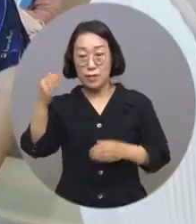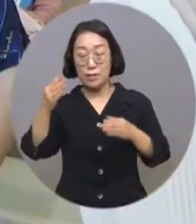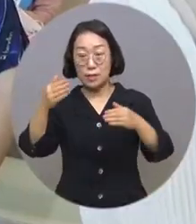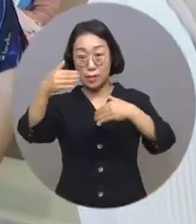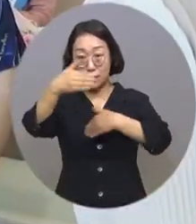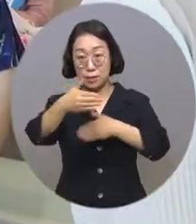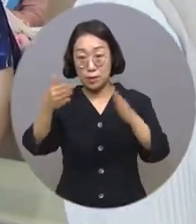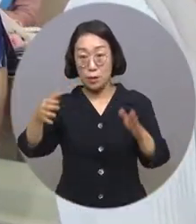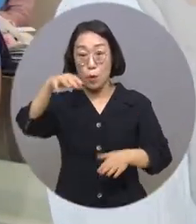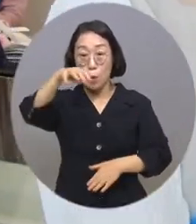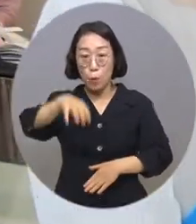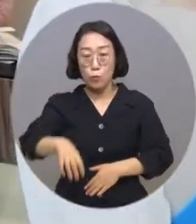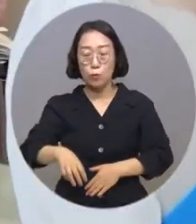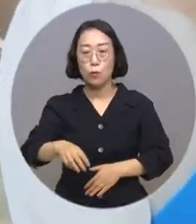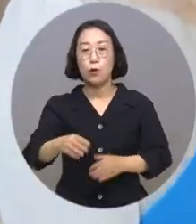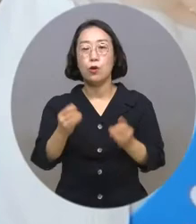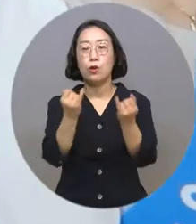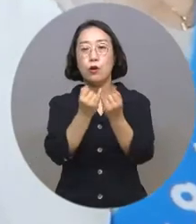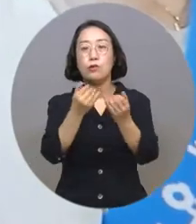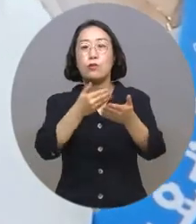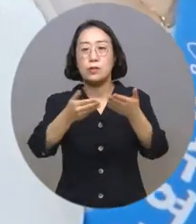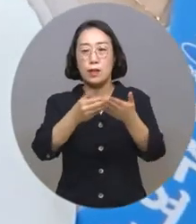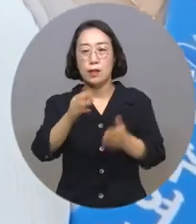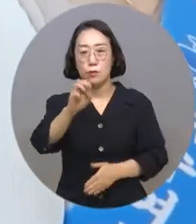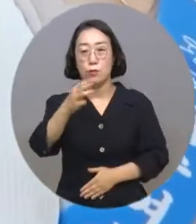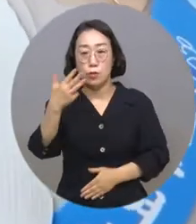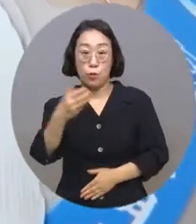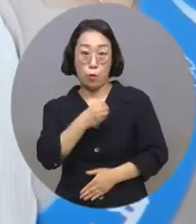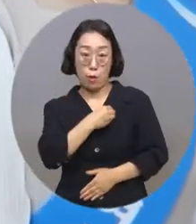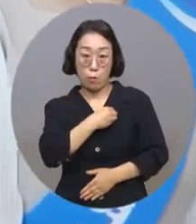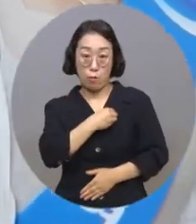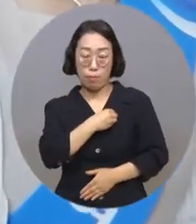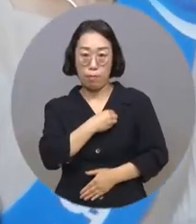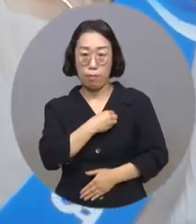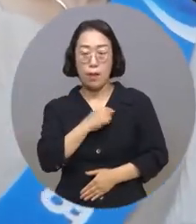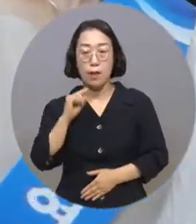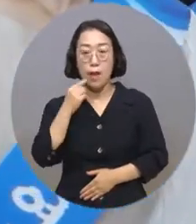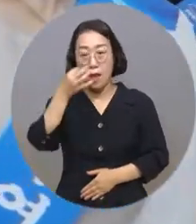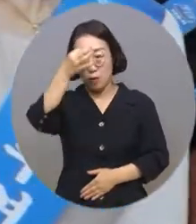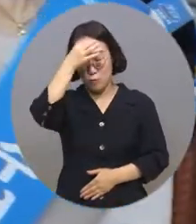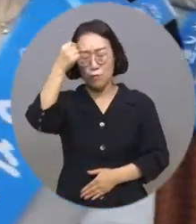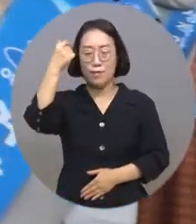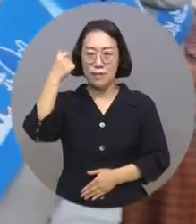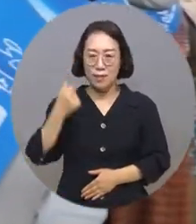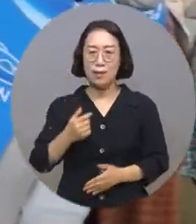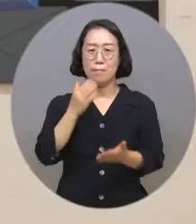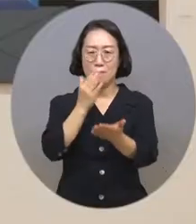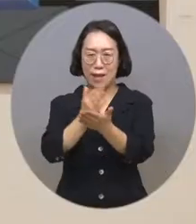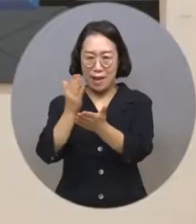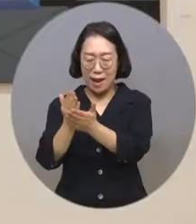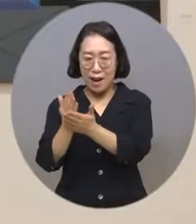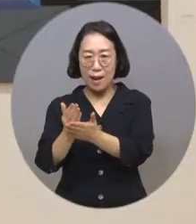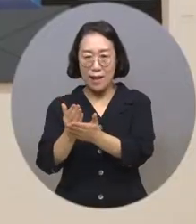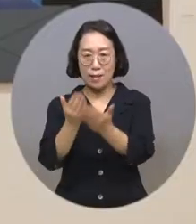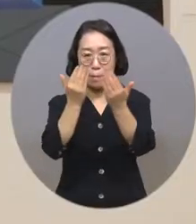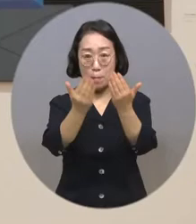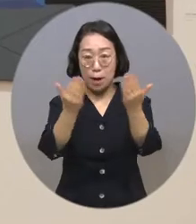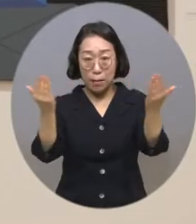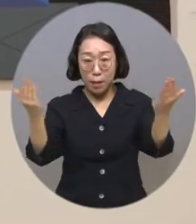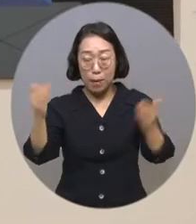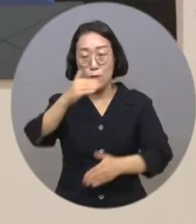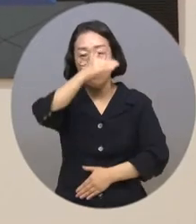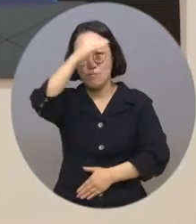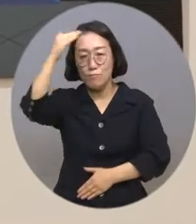여성 미술작가 38명의 회원들이 모여 예술의 혼을 불어넣은 다양한 작품으로 전시장을